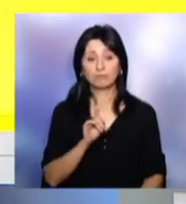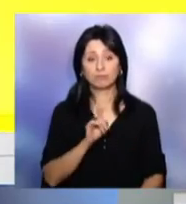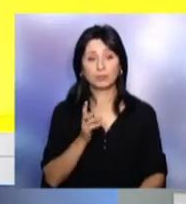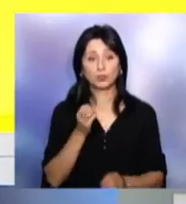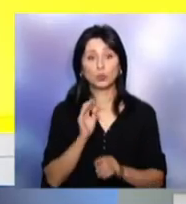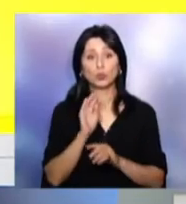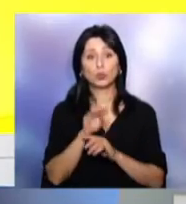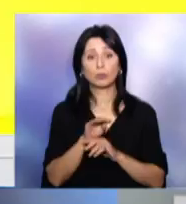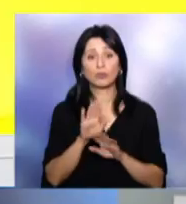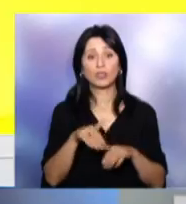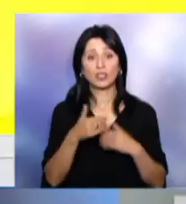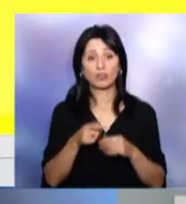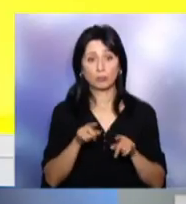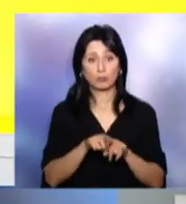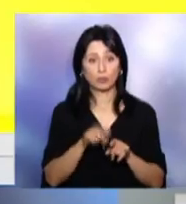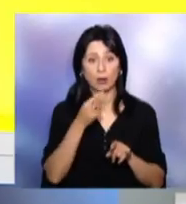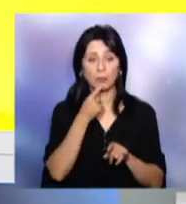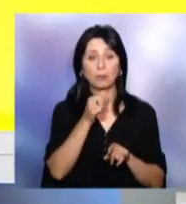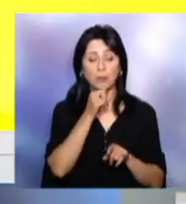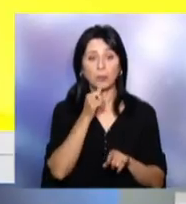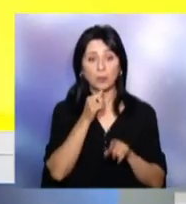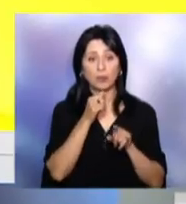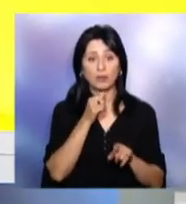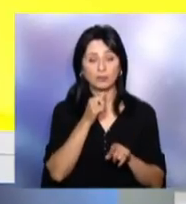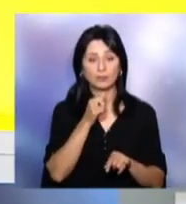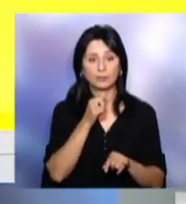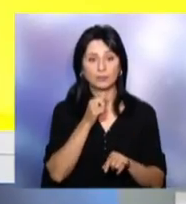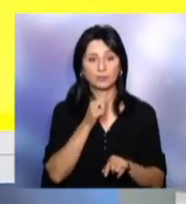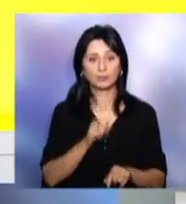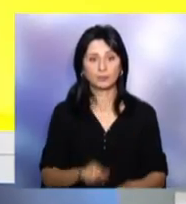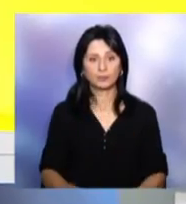მოამზადა და გვთავაზობს ჩვენც დავაგემოვნოთ და ოჯახებში გავაკეთოთ